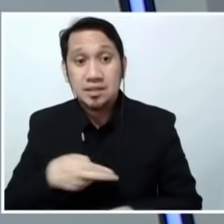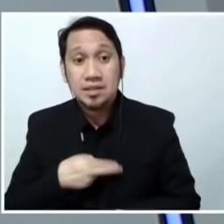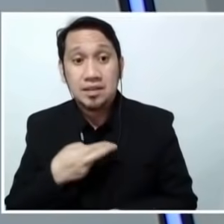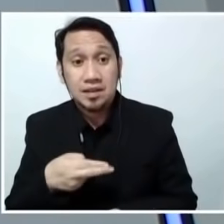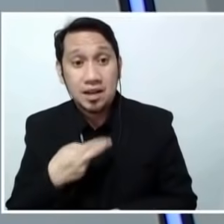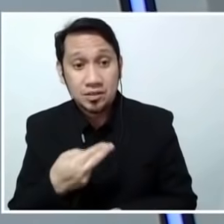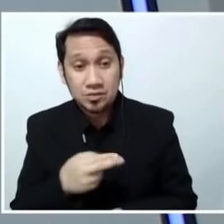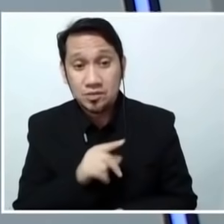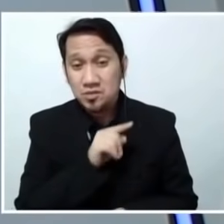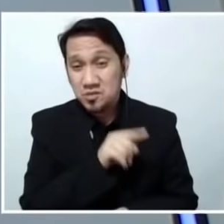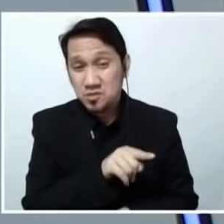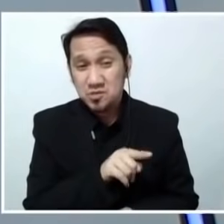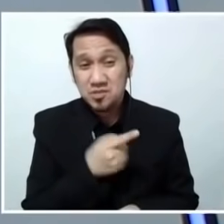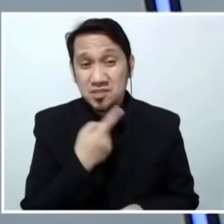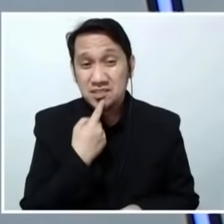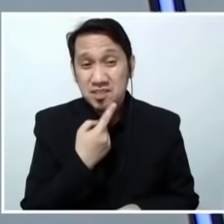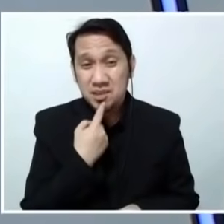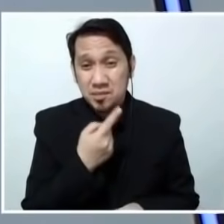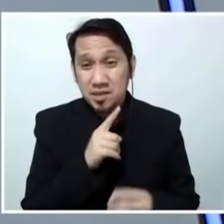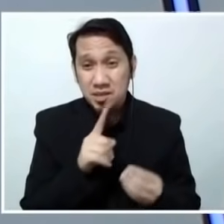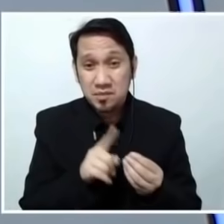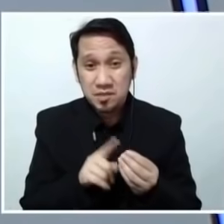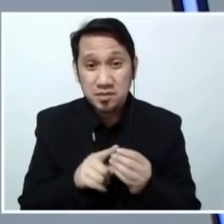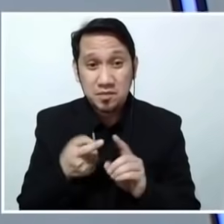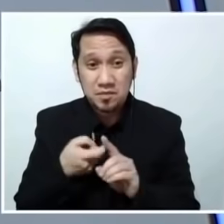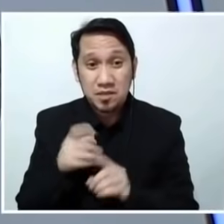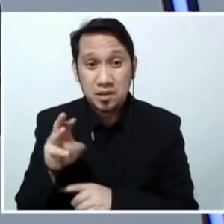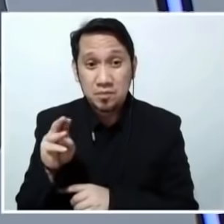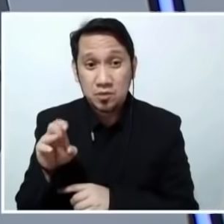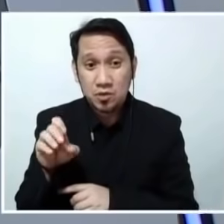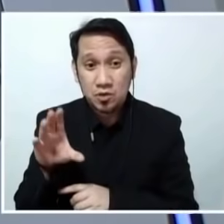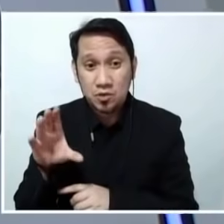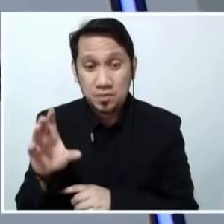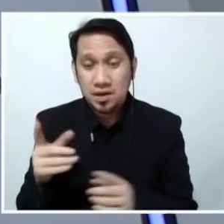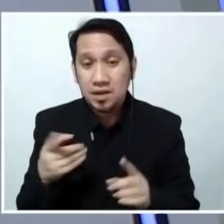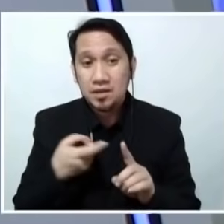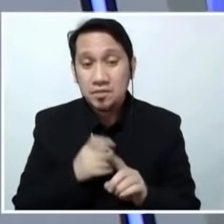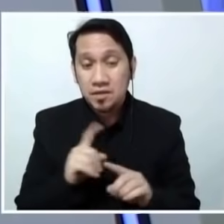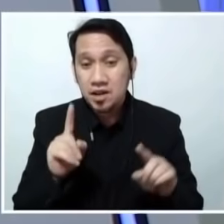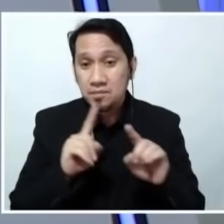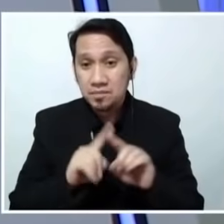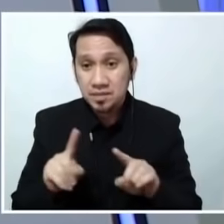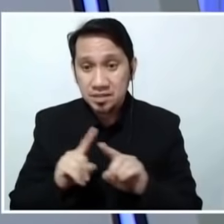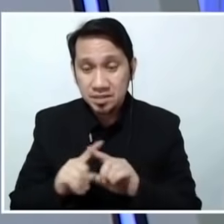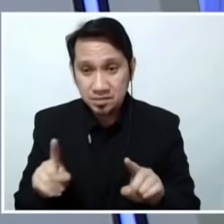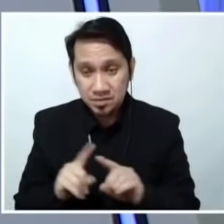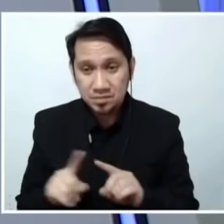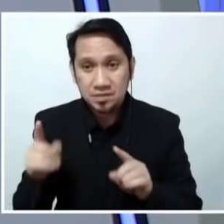pahayag ng pangalawang pangulo kabilang na mula sa COMELEC at sa mga iba pang tumatakbong pangulo.